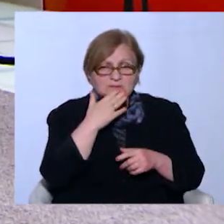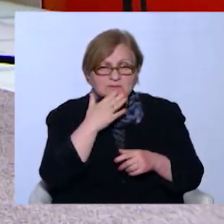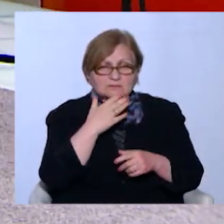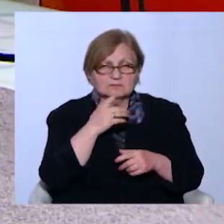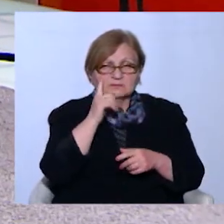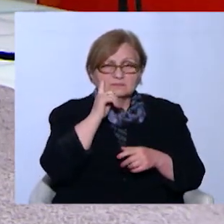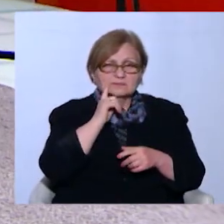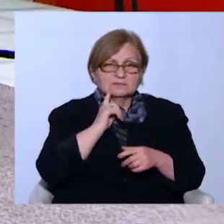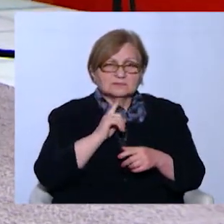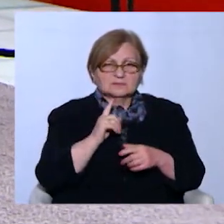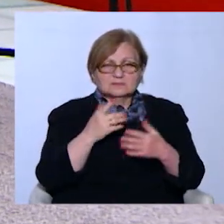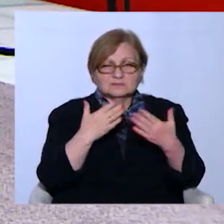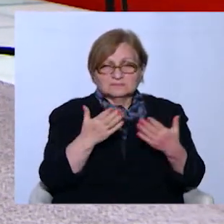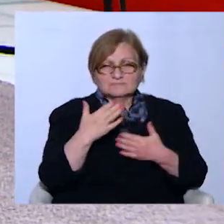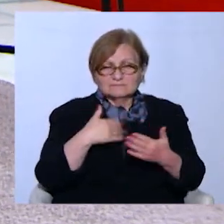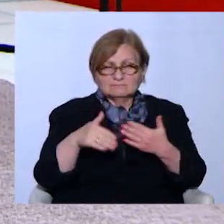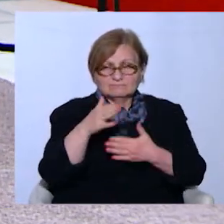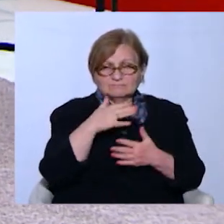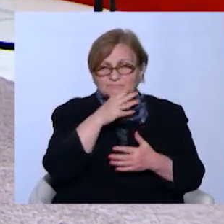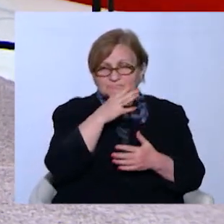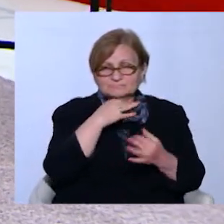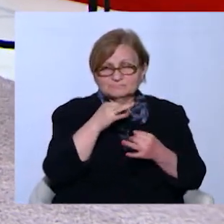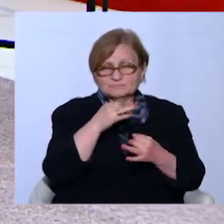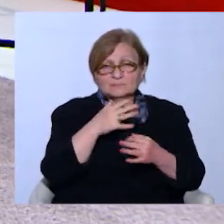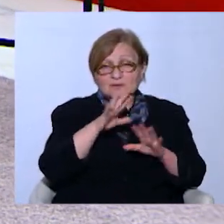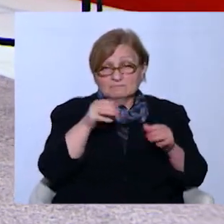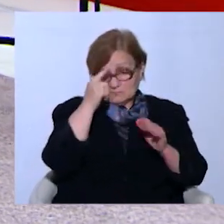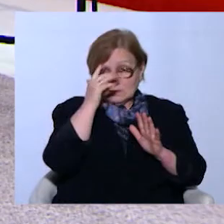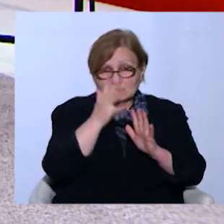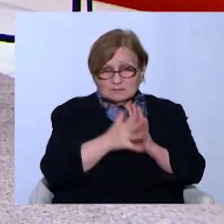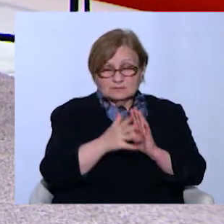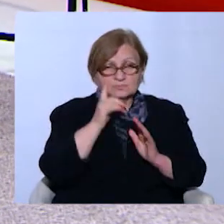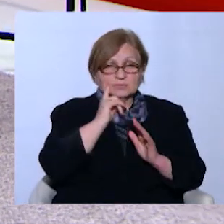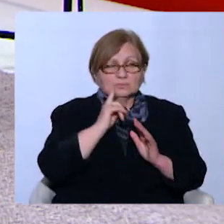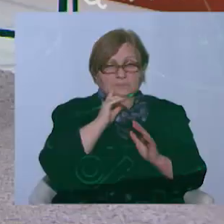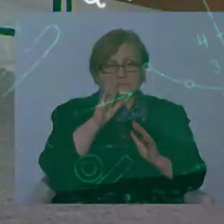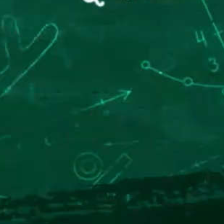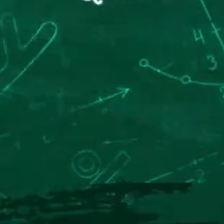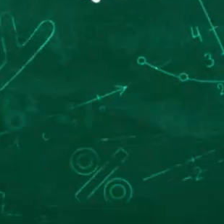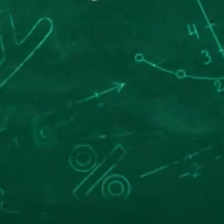სასიამოვნო იყო თქვენთან ერთად დროის გატარება. იმედია ყველაფერი გაიგეთ, აბა დროებით.